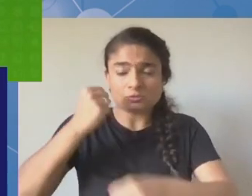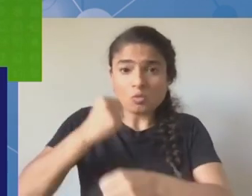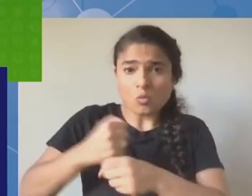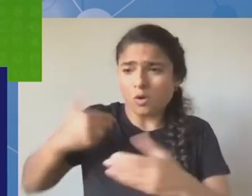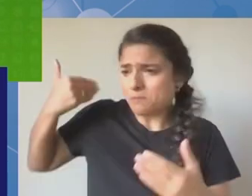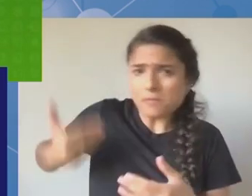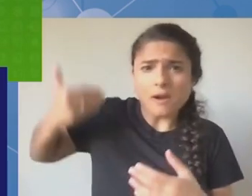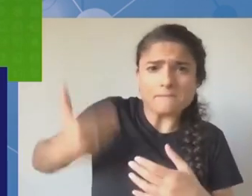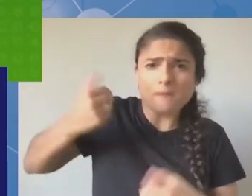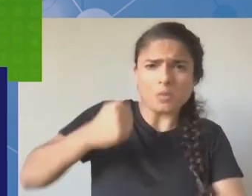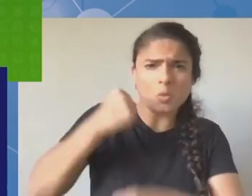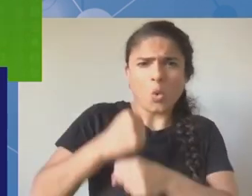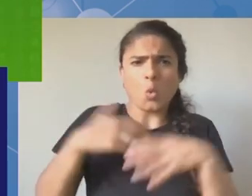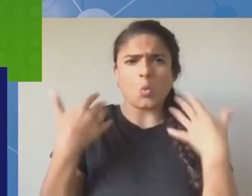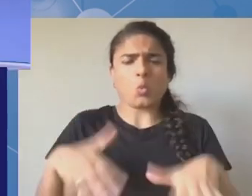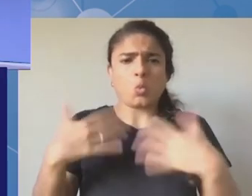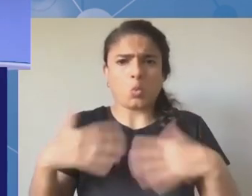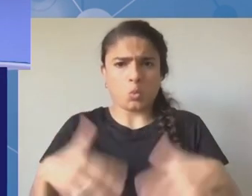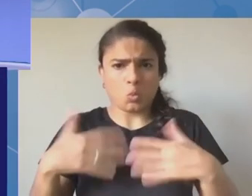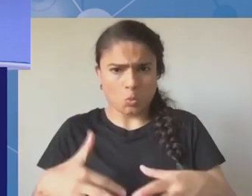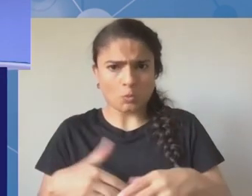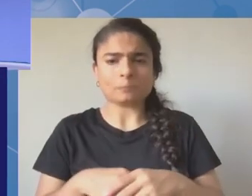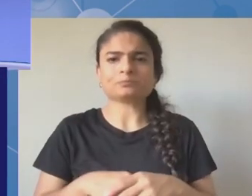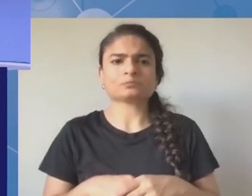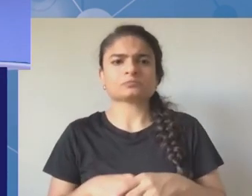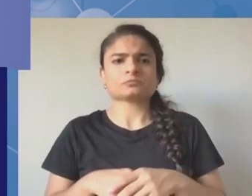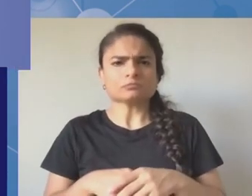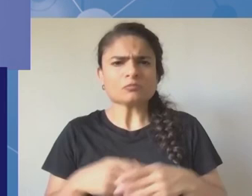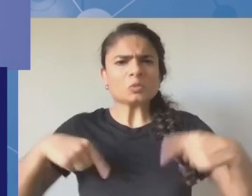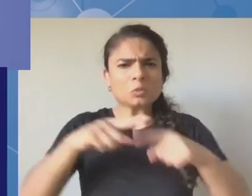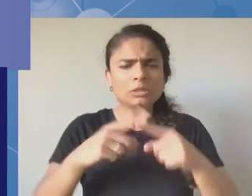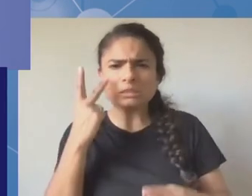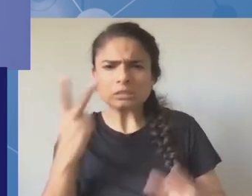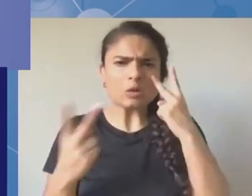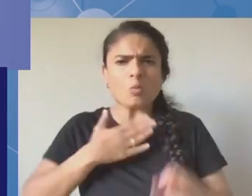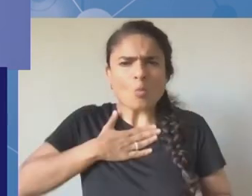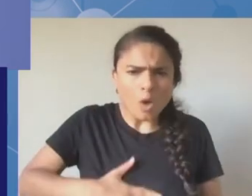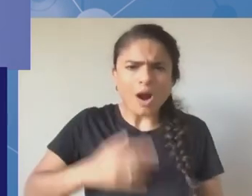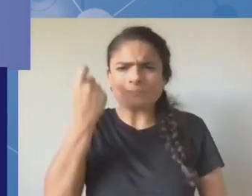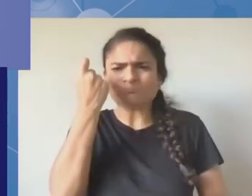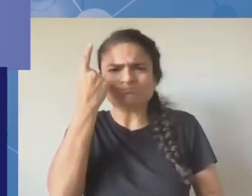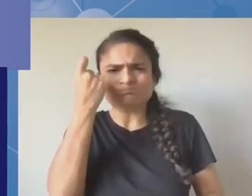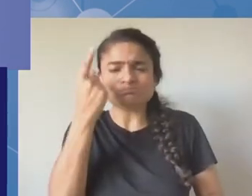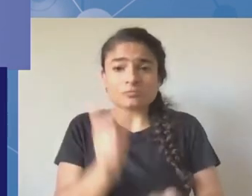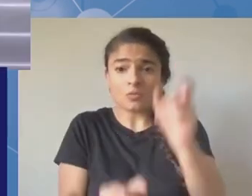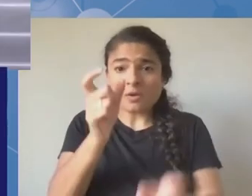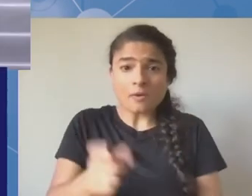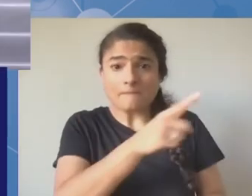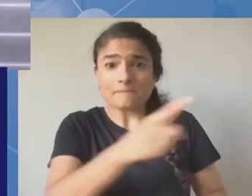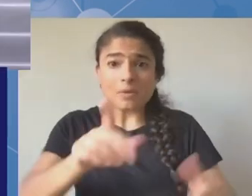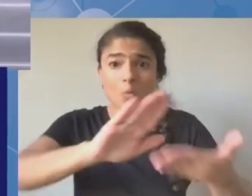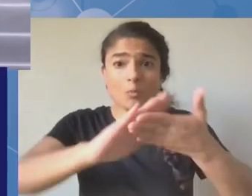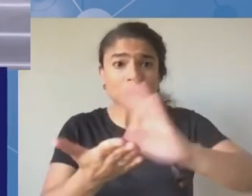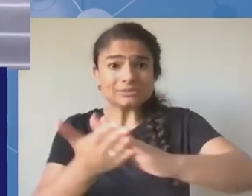فيه. هذه كانت جلسات قيمة بالنسبة لي، تلك